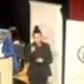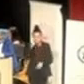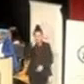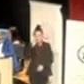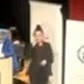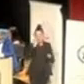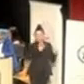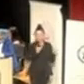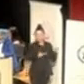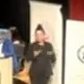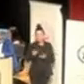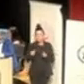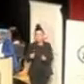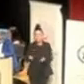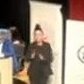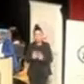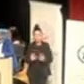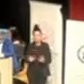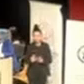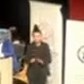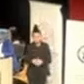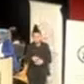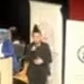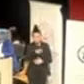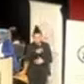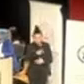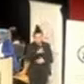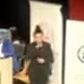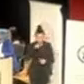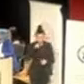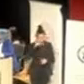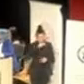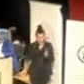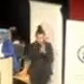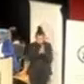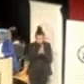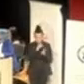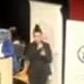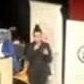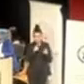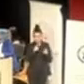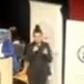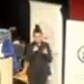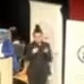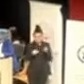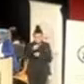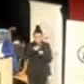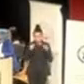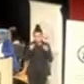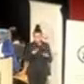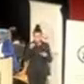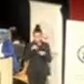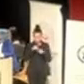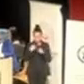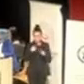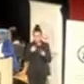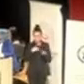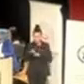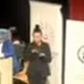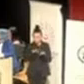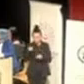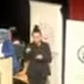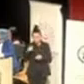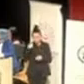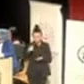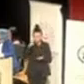vermek olmamalı. Halk kütüphanelerinin içerisinde eserlerin kontrolü ve telif haklarını koruyacak şekilde erişim açmayı planlıyoruz. Bu nedenle kopyalama, çoğaltma